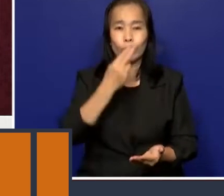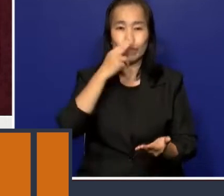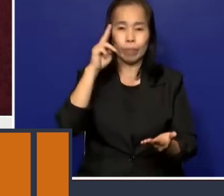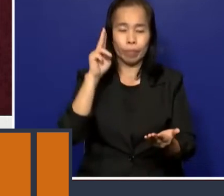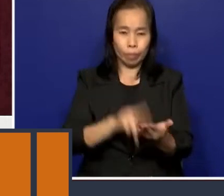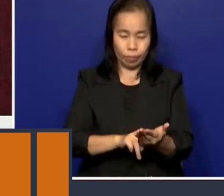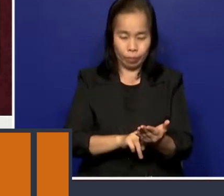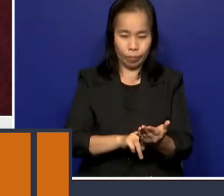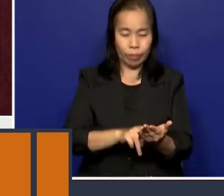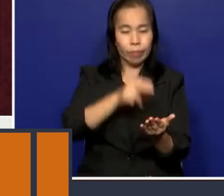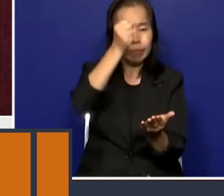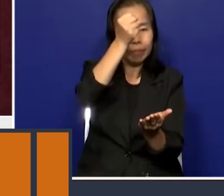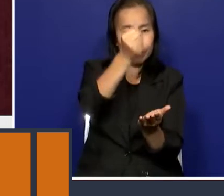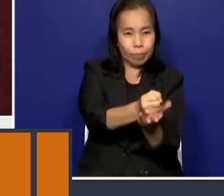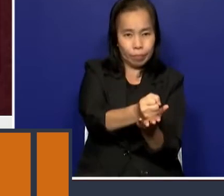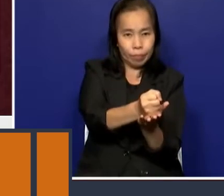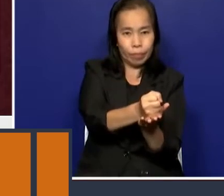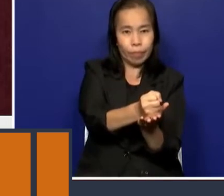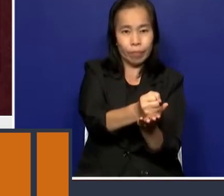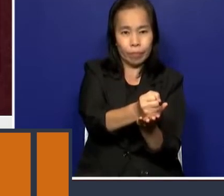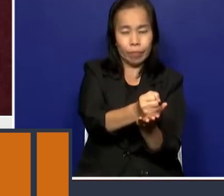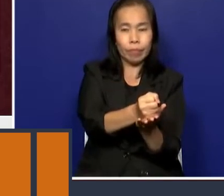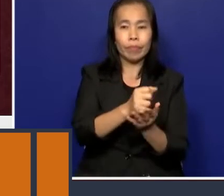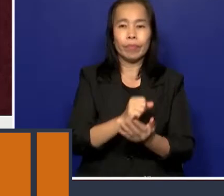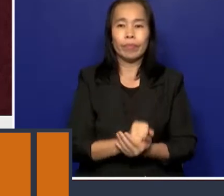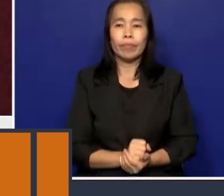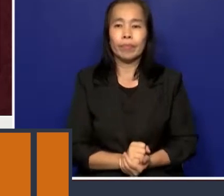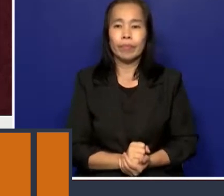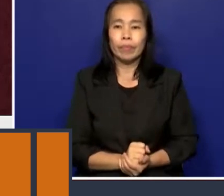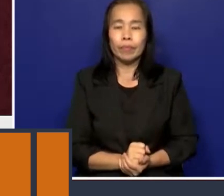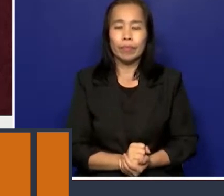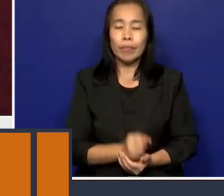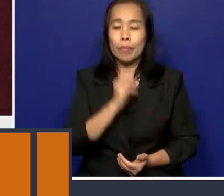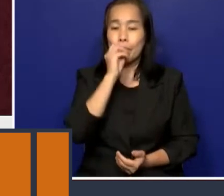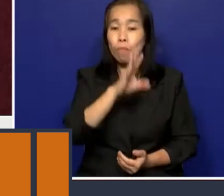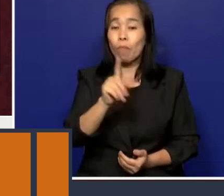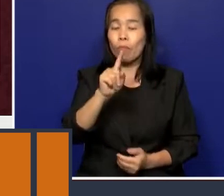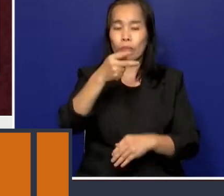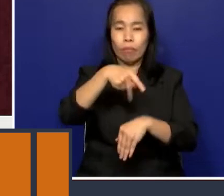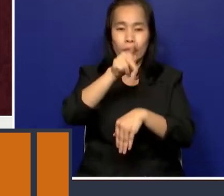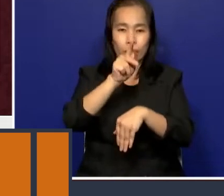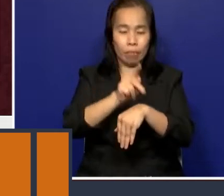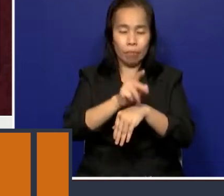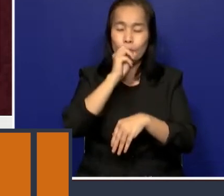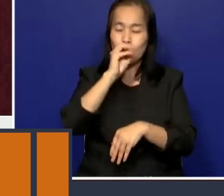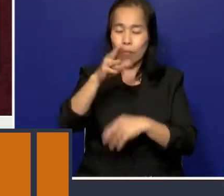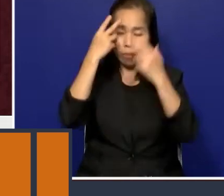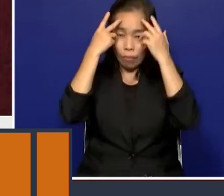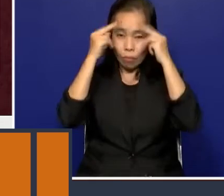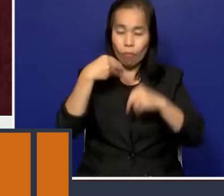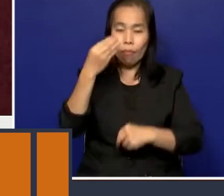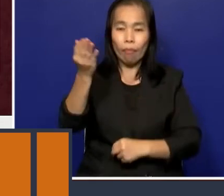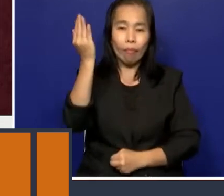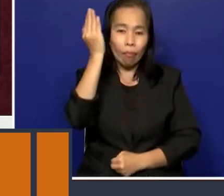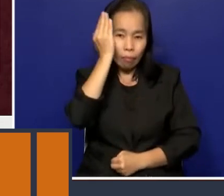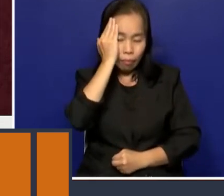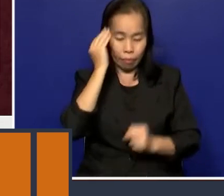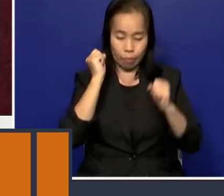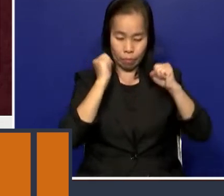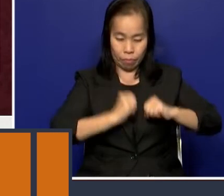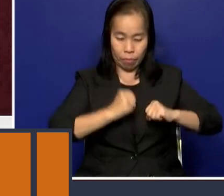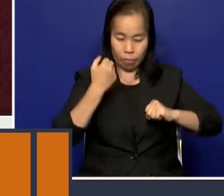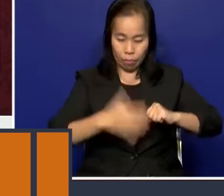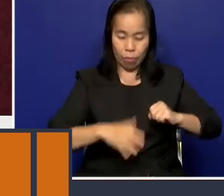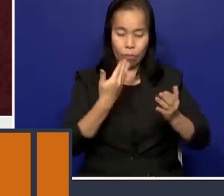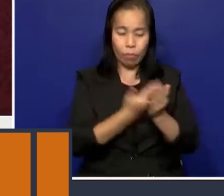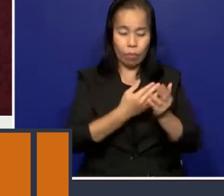ี่น.ร.1106 ทับค.ก.ง.207แจ้งผลเอกประยุตินายกรัฐมัริให้ทราบถึมะติคณะกรมการกนกอง